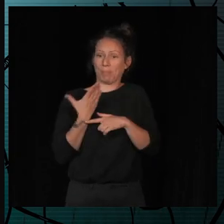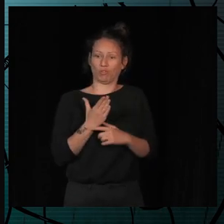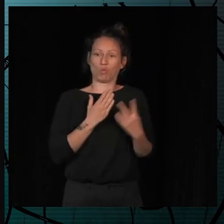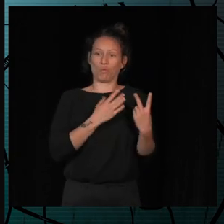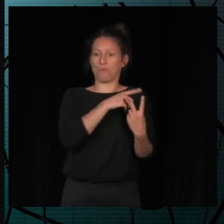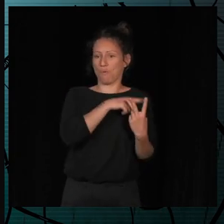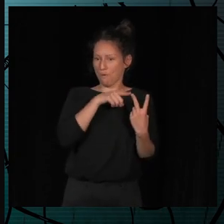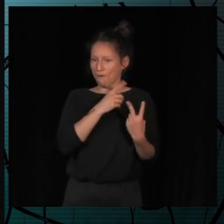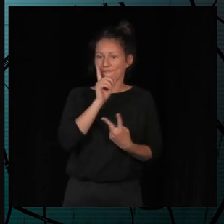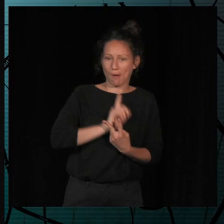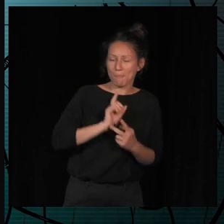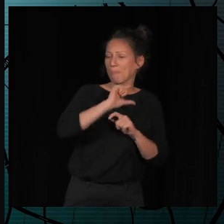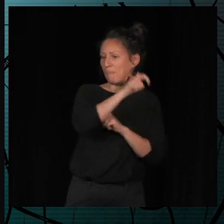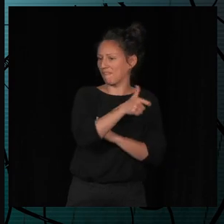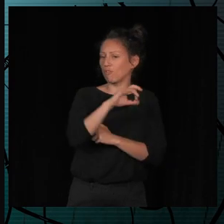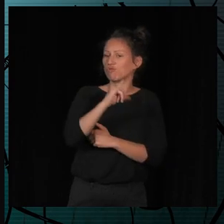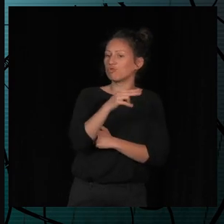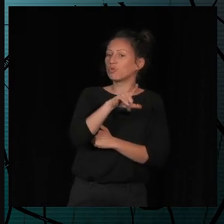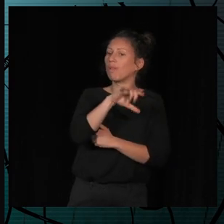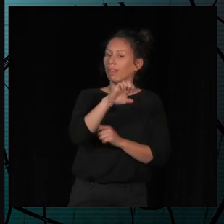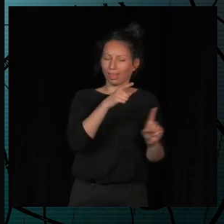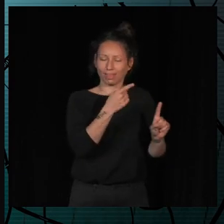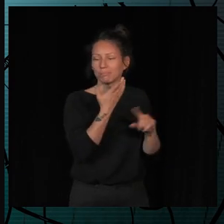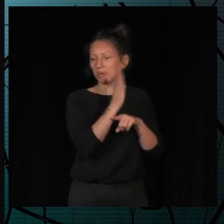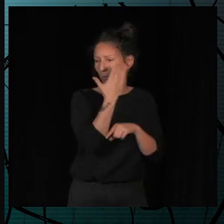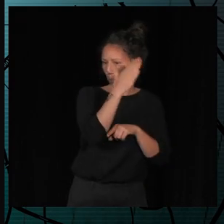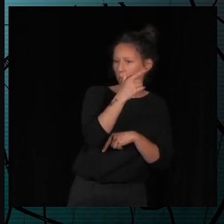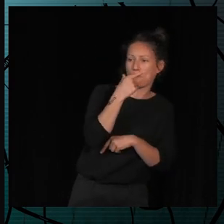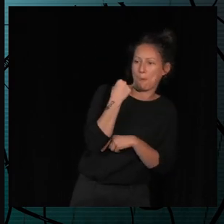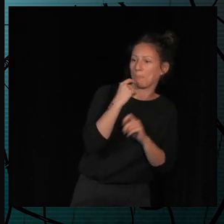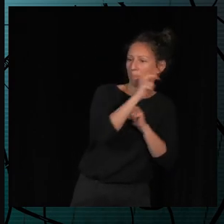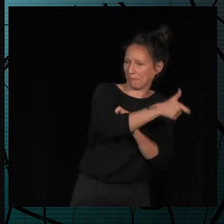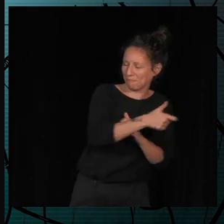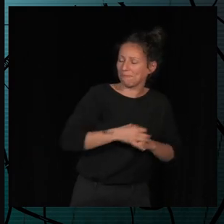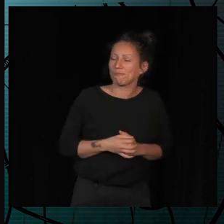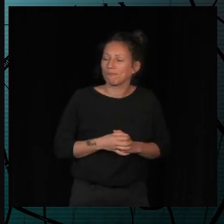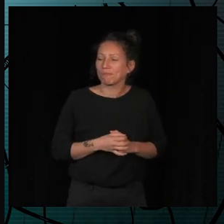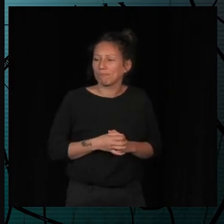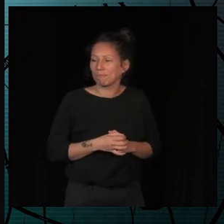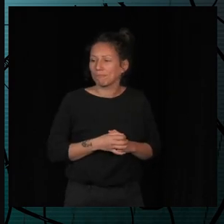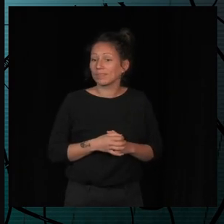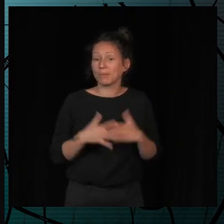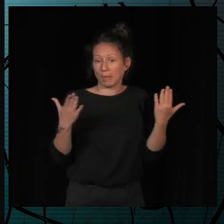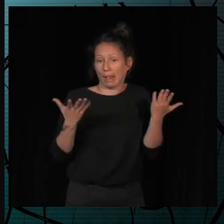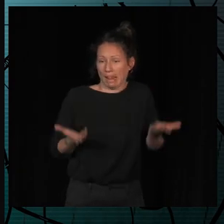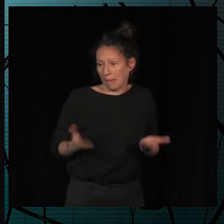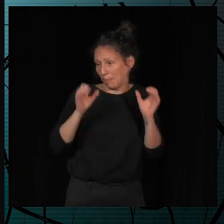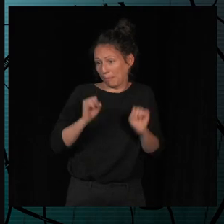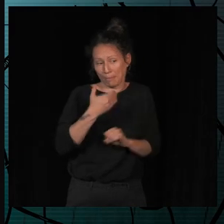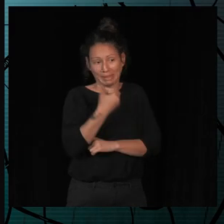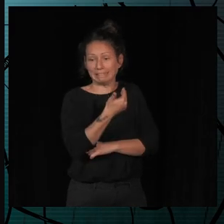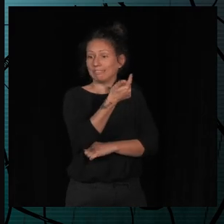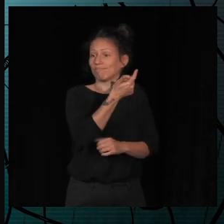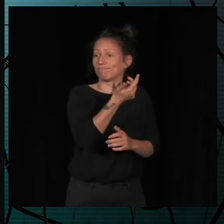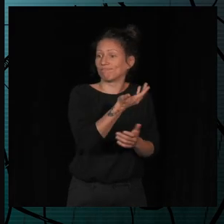intervenants je vais donner la parole à Vanessa Lalo et je remercie à l'avance nos traductrices